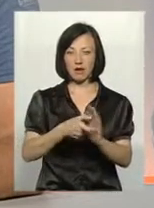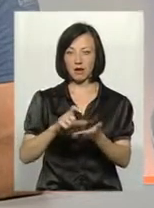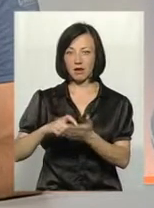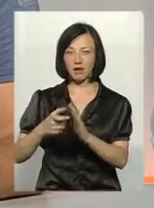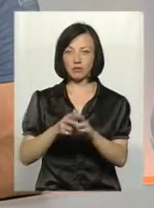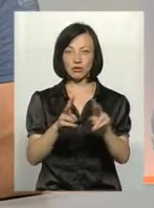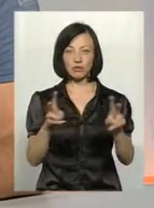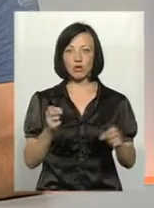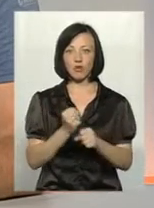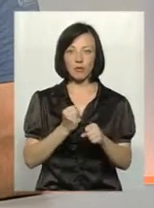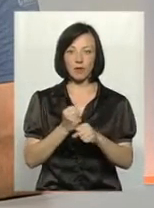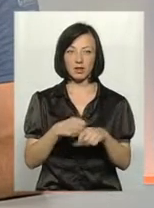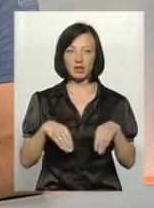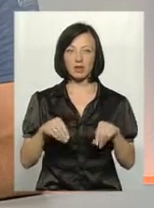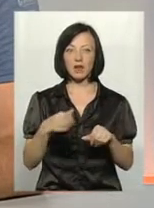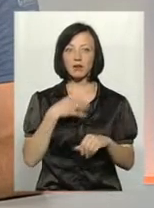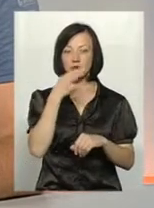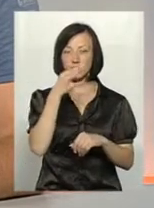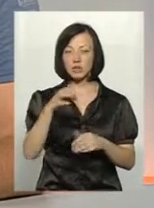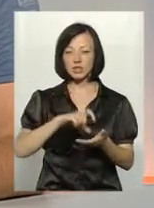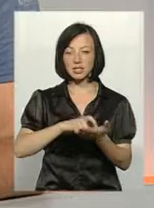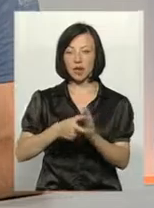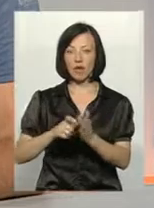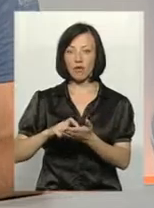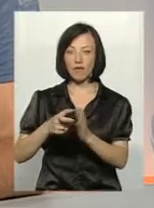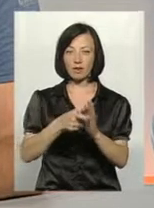зможе обробляти тоді ту землю. Я вам скажу, що шахова дошка...